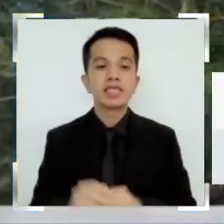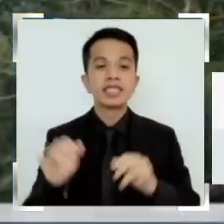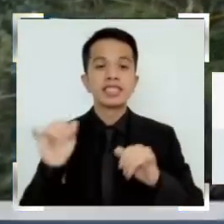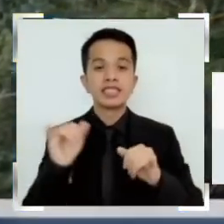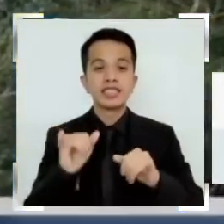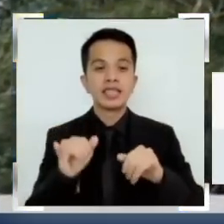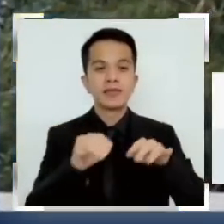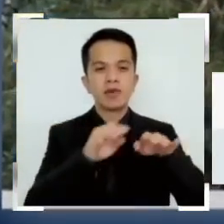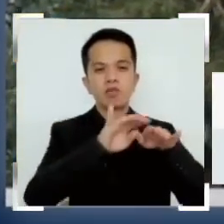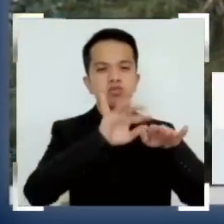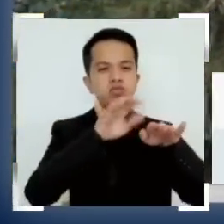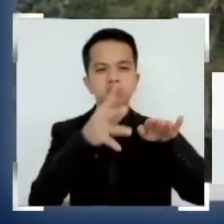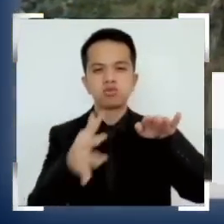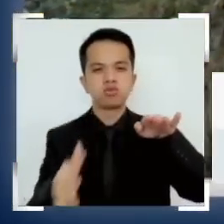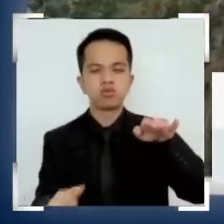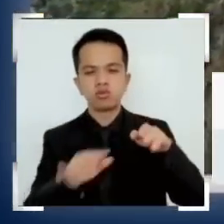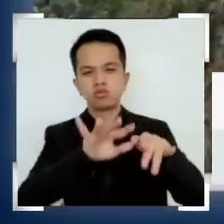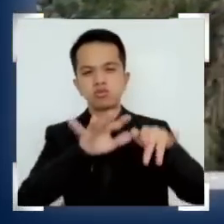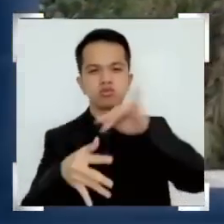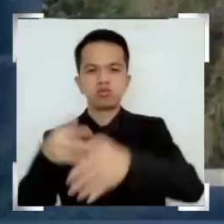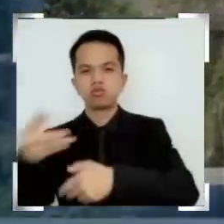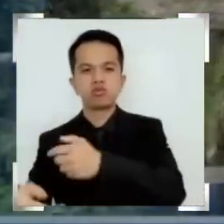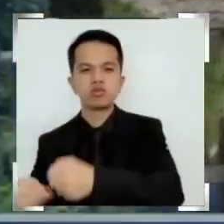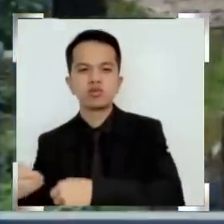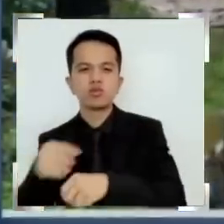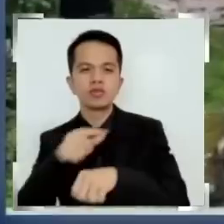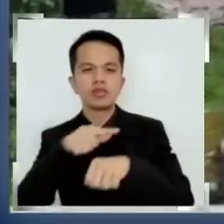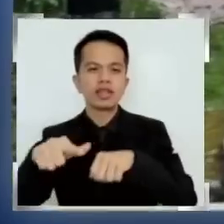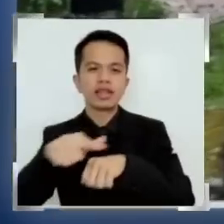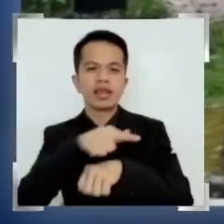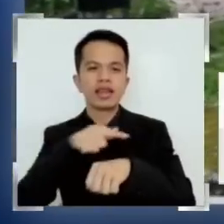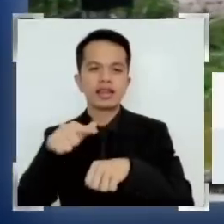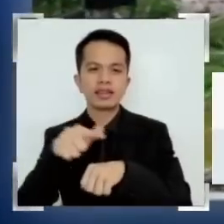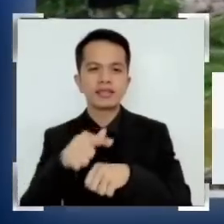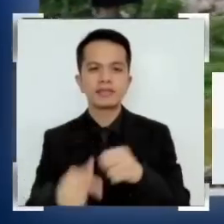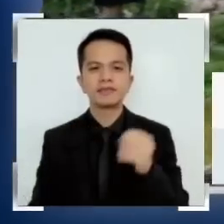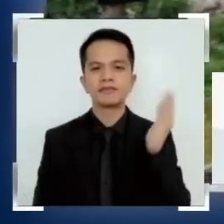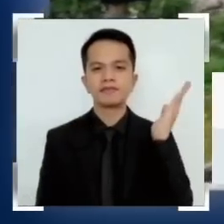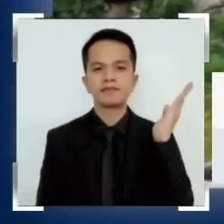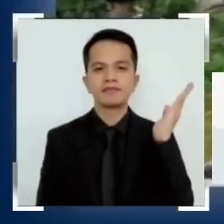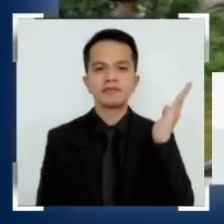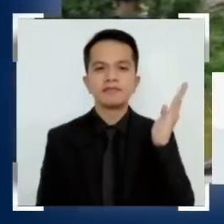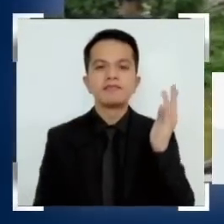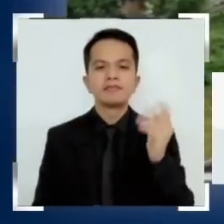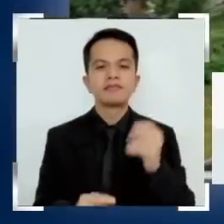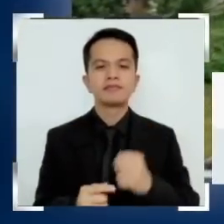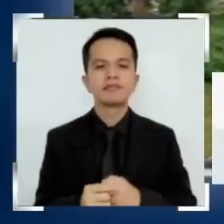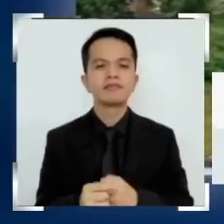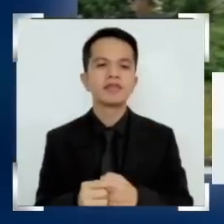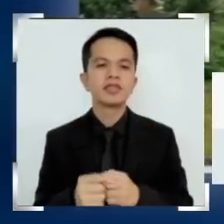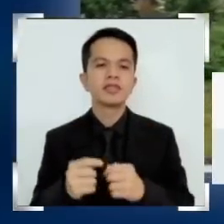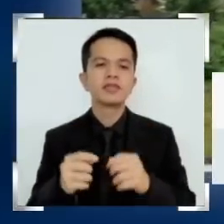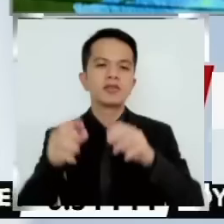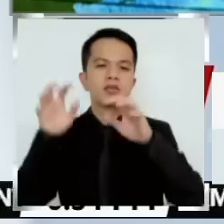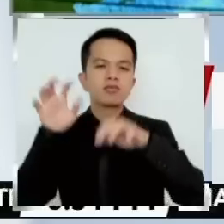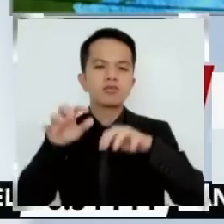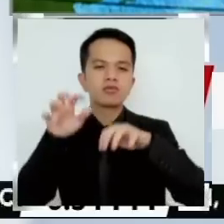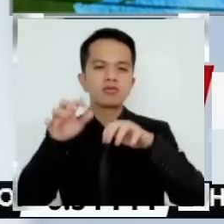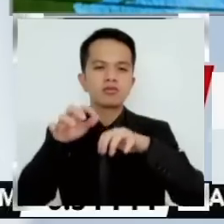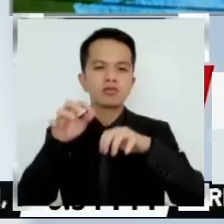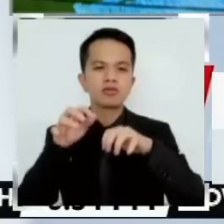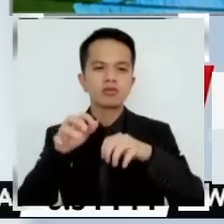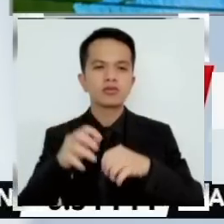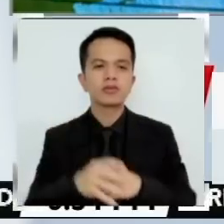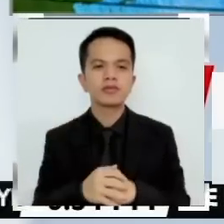sa Lamtang, Pugis, La Trinidad, Benguet. Ang mga lugar na yan kasama sa posibleng ulanin dahil sa superbagyong Mawar.